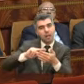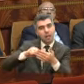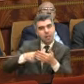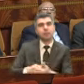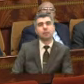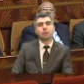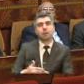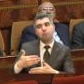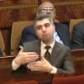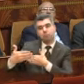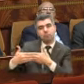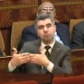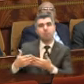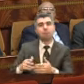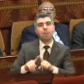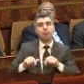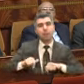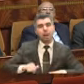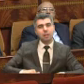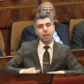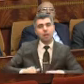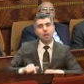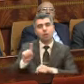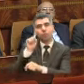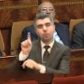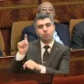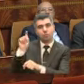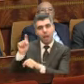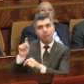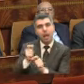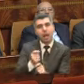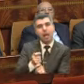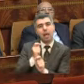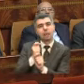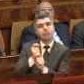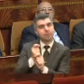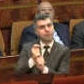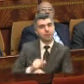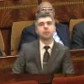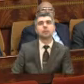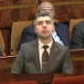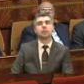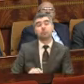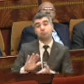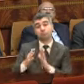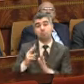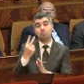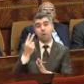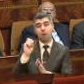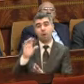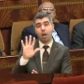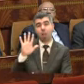بين الجهيز والجهة والمجلس الإقليمي اللي كتخص الإقليم ديال أسفي الآن اللي وصلت 205 كيلومتر